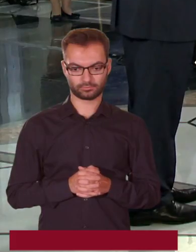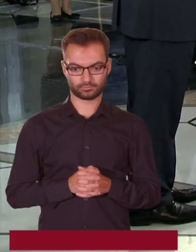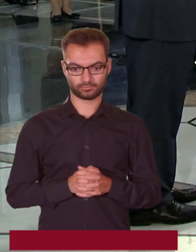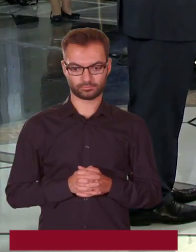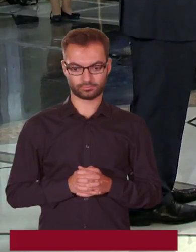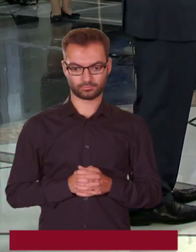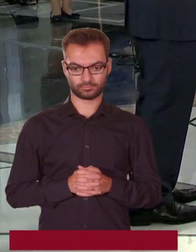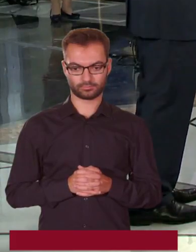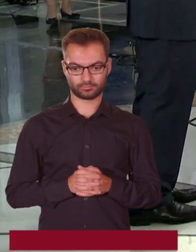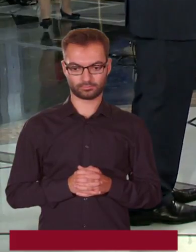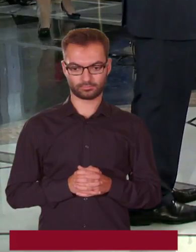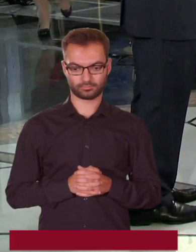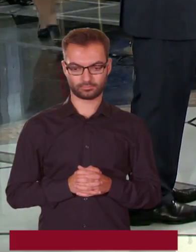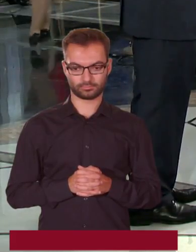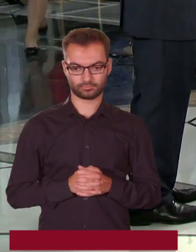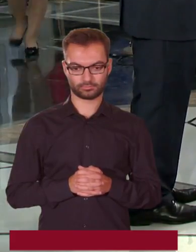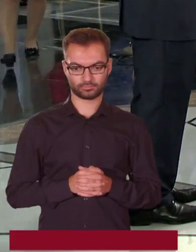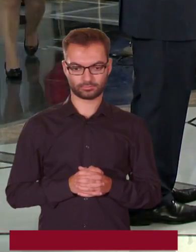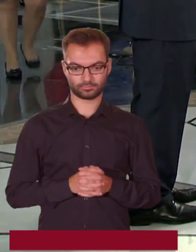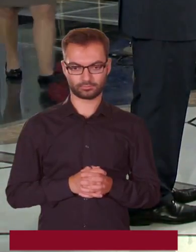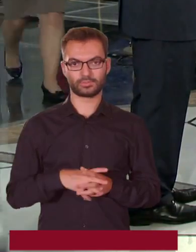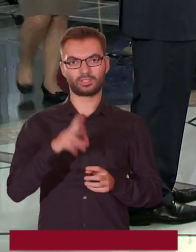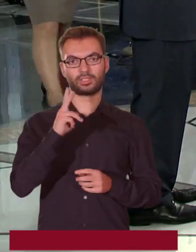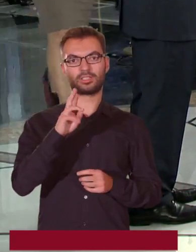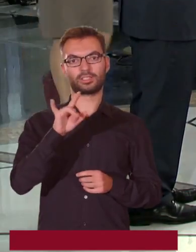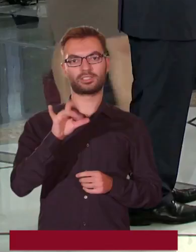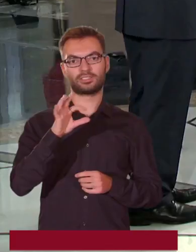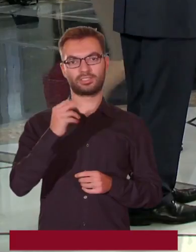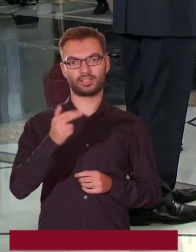Poproszę pana Krystiana Stefana Jarubas.